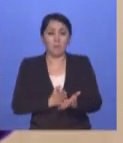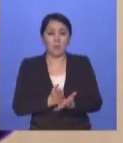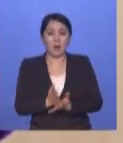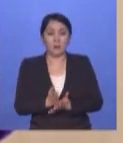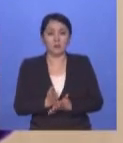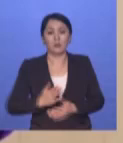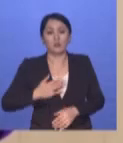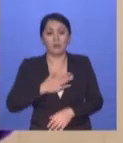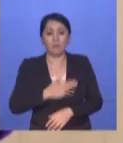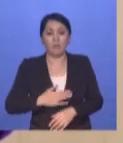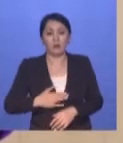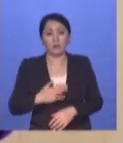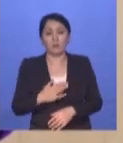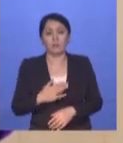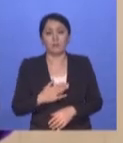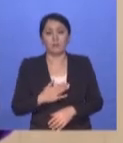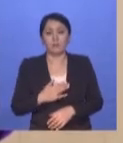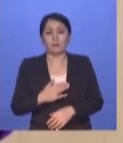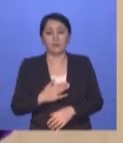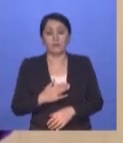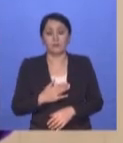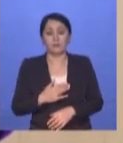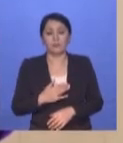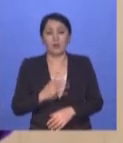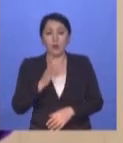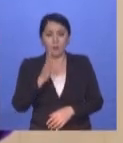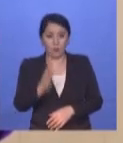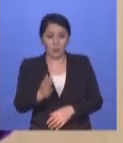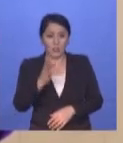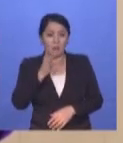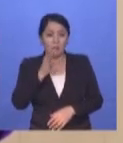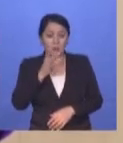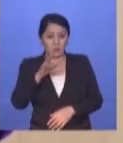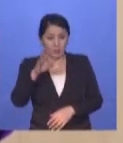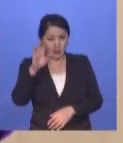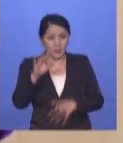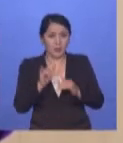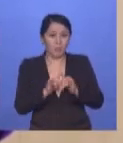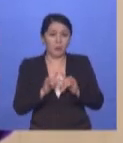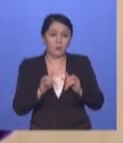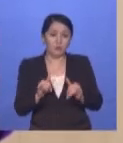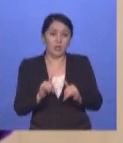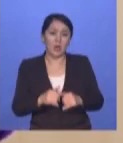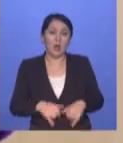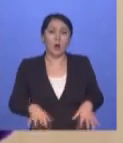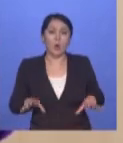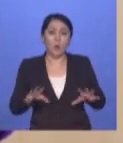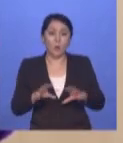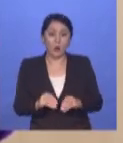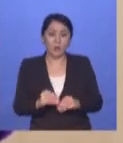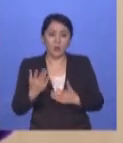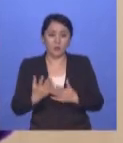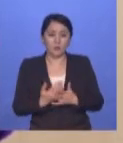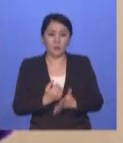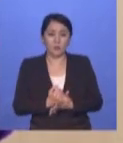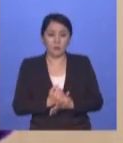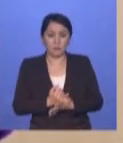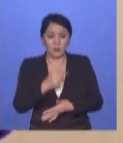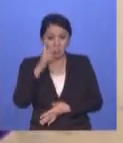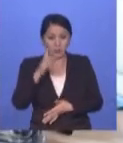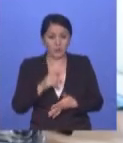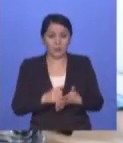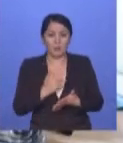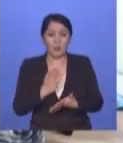маңызды қадам. Алдағы уақытта ел дамуы жолындағы ортақ қызметіміз жемісті болады деп